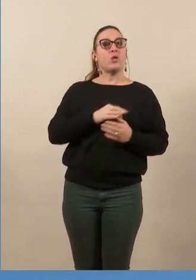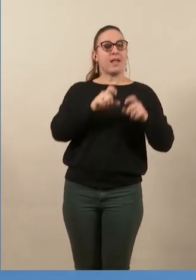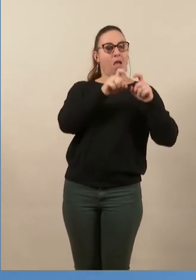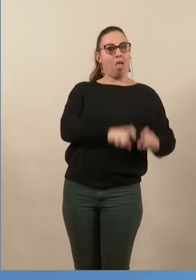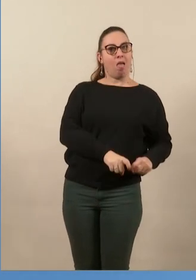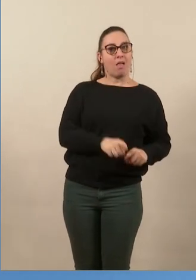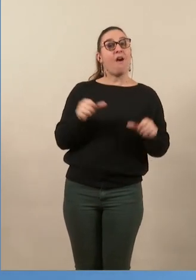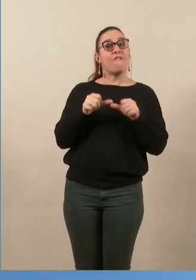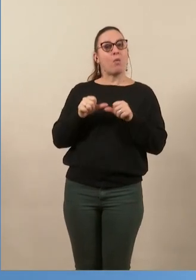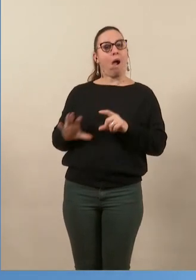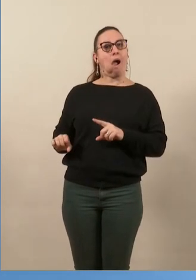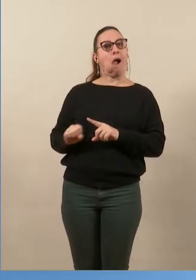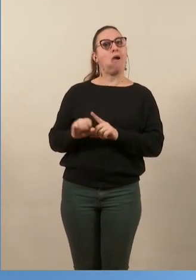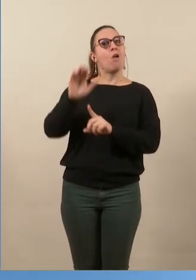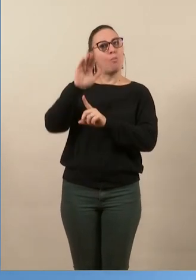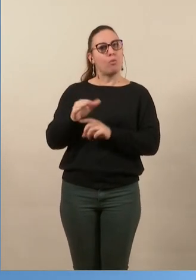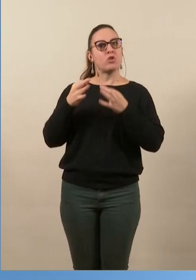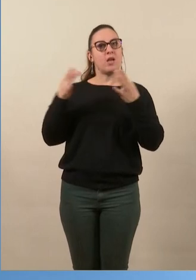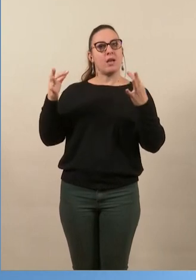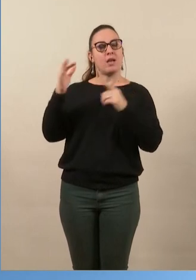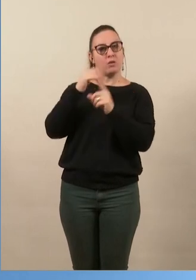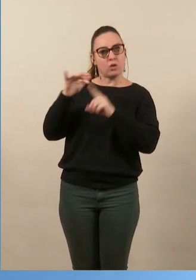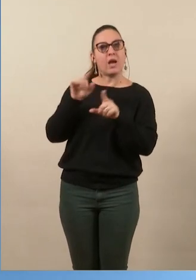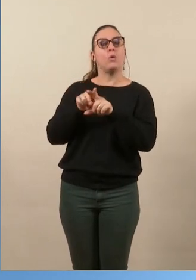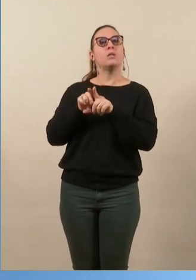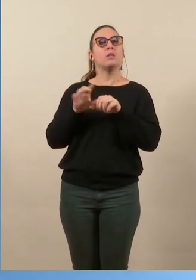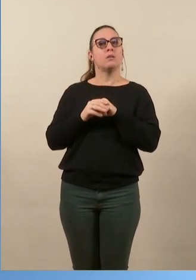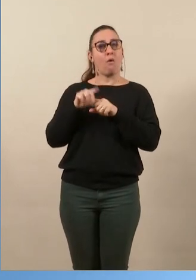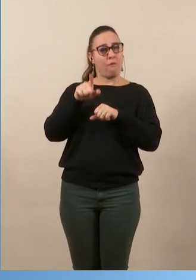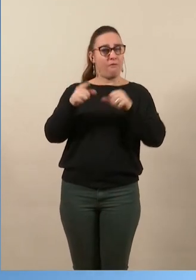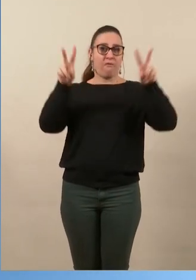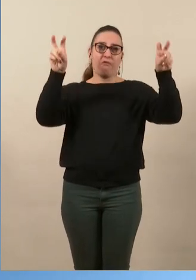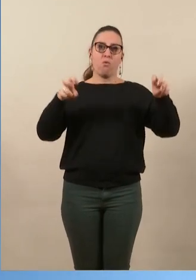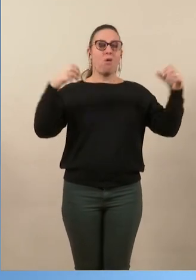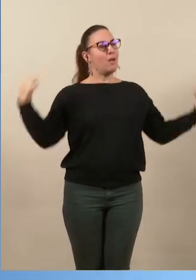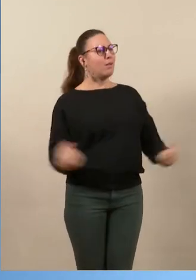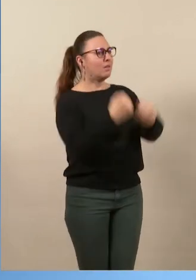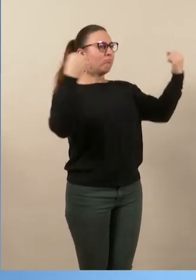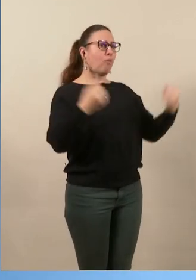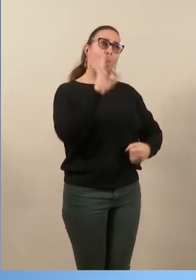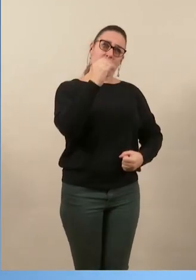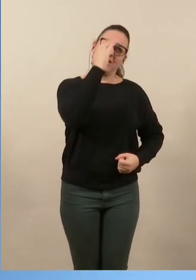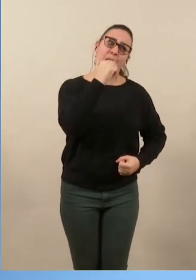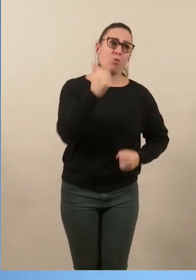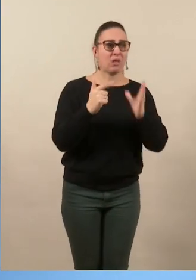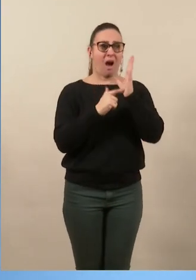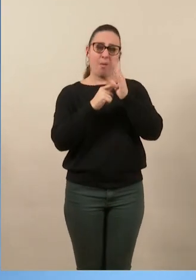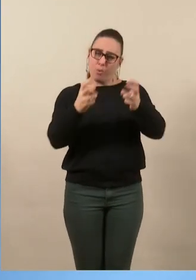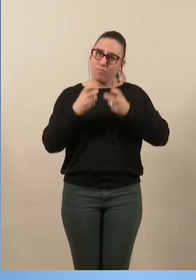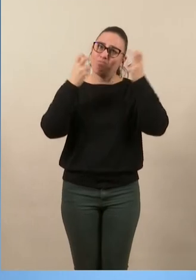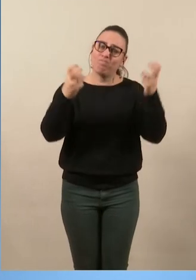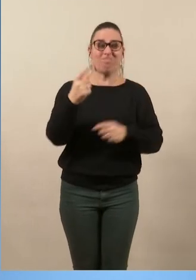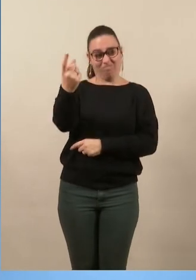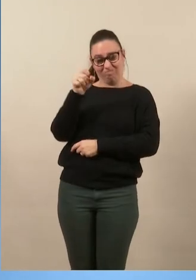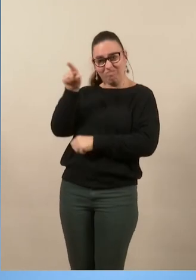directement sur le bouclier social et climatique bouclier que vous avez vendu au grenoblois pour légitimer votre augmentation d'impôt sur les